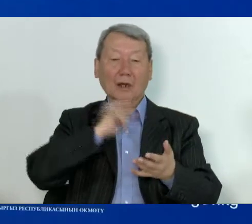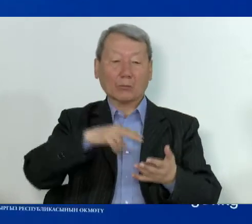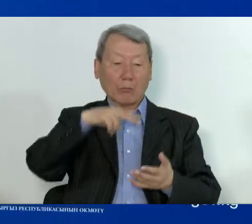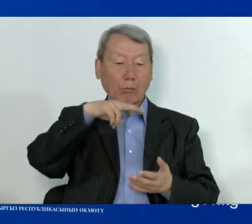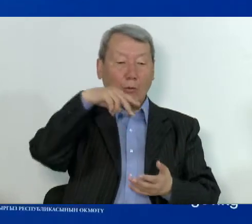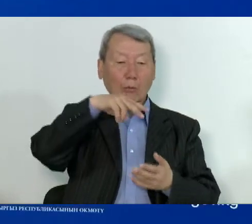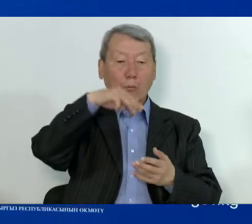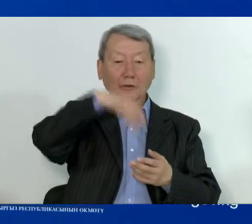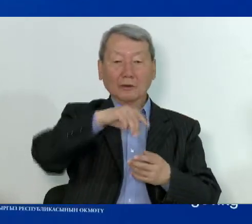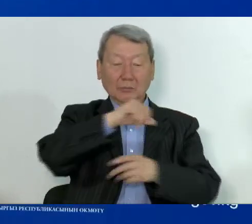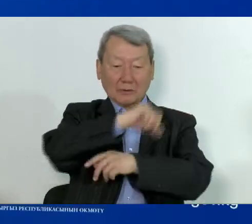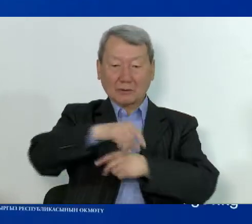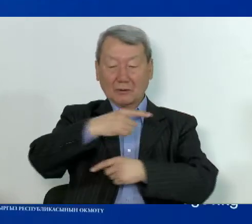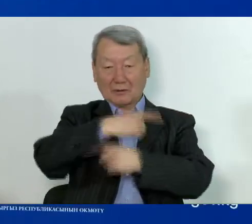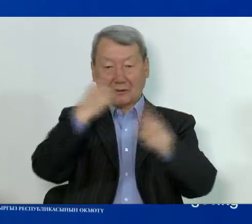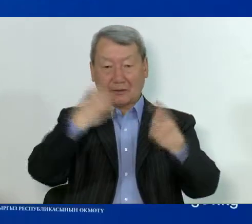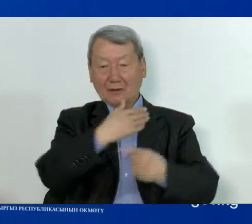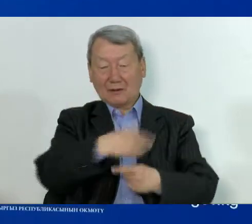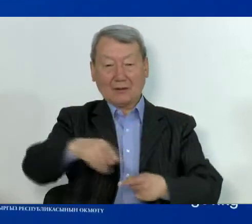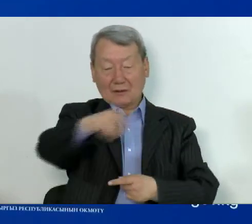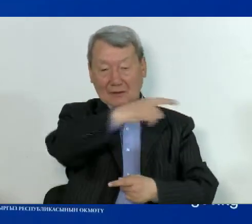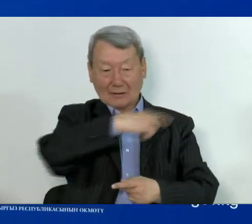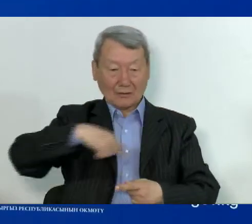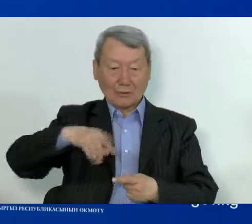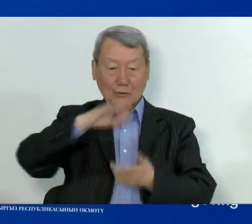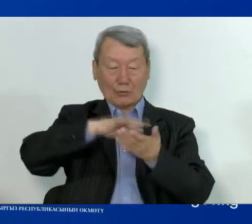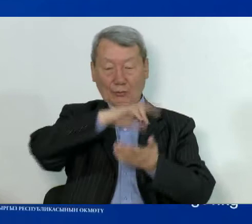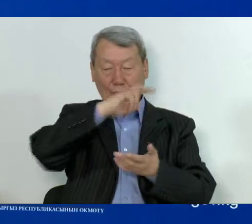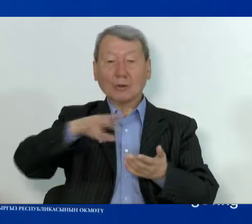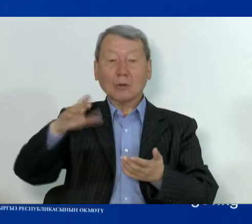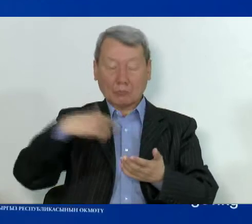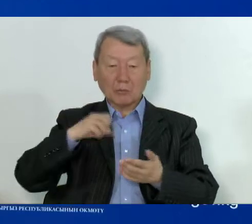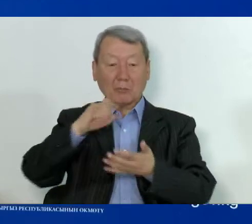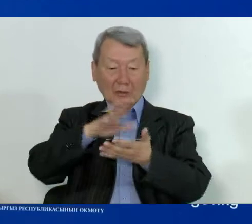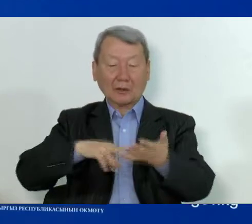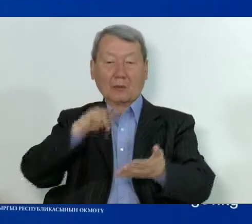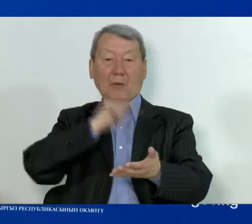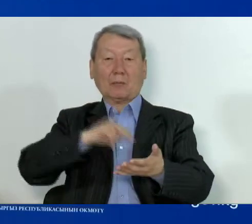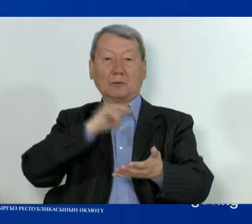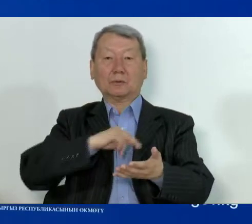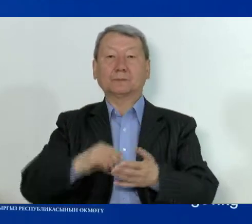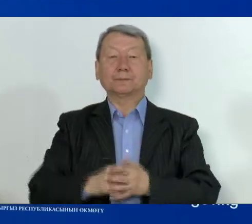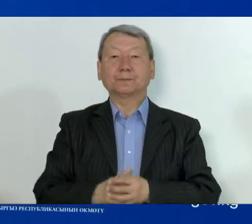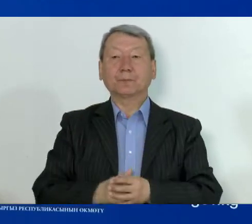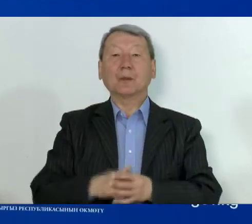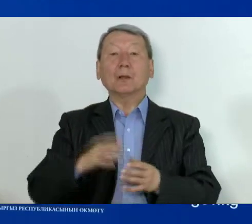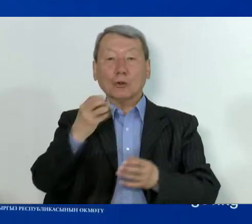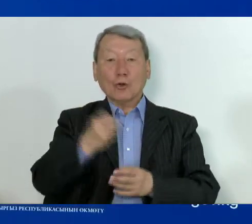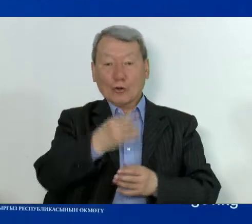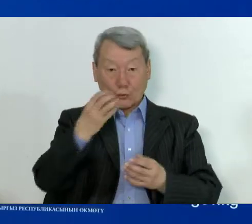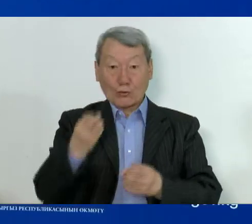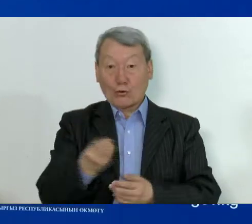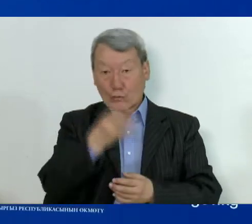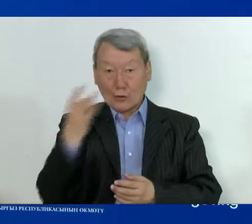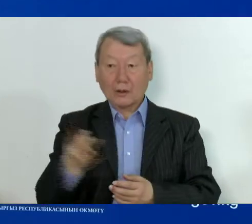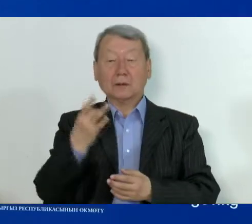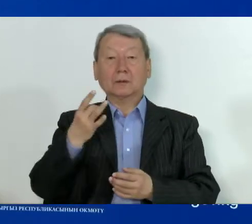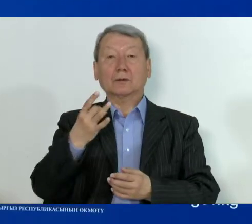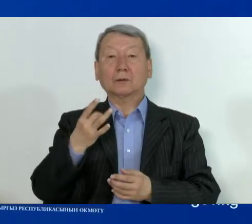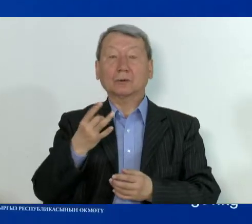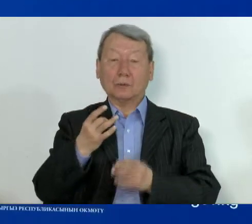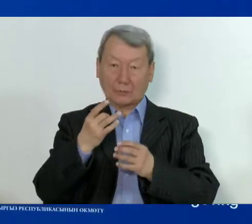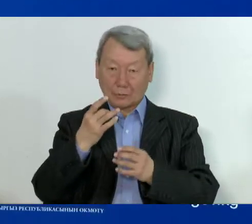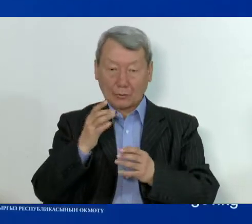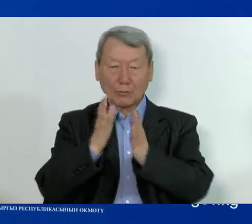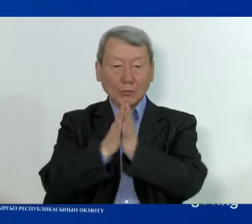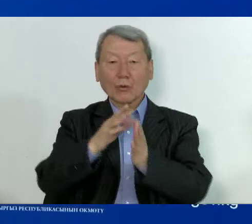блокпостов. Мы в данном направлении работа проводится. Так, еще раз, вот